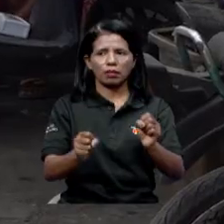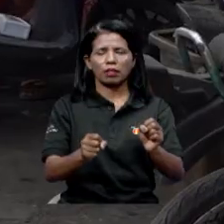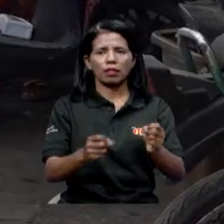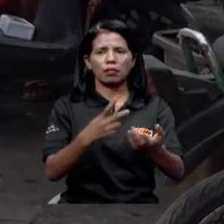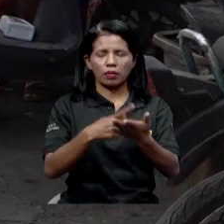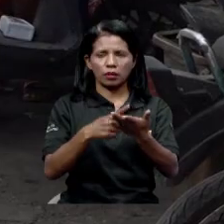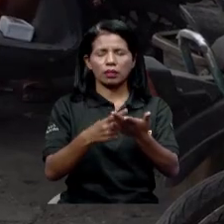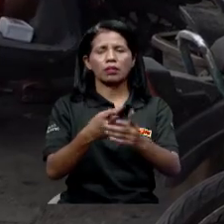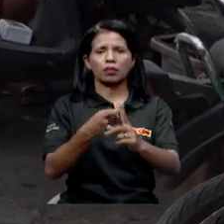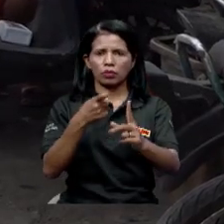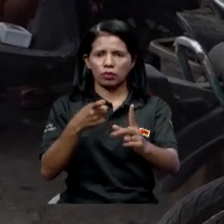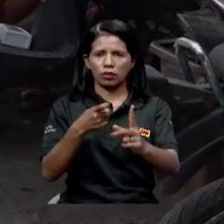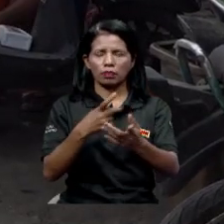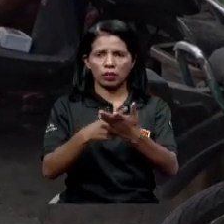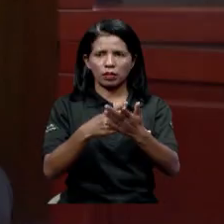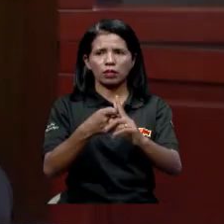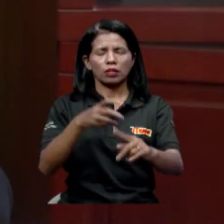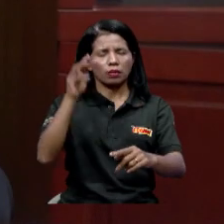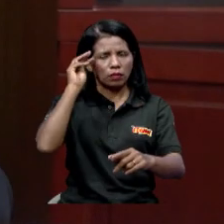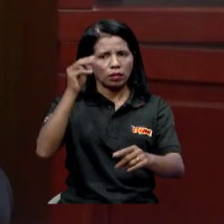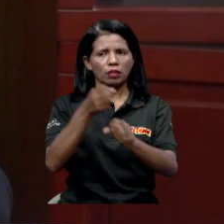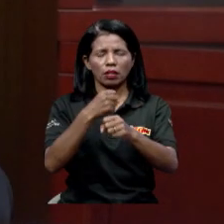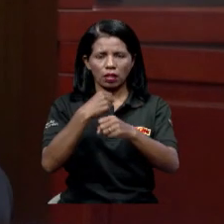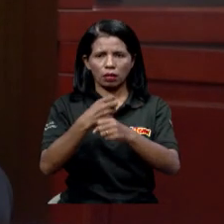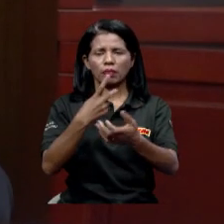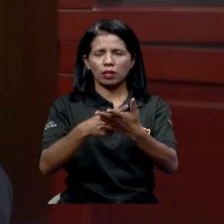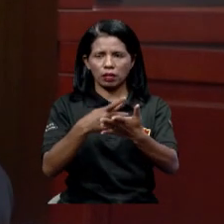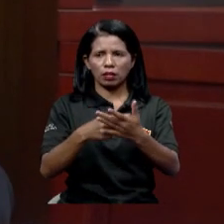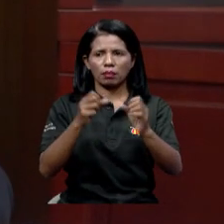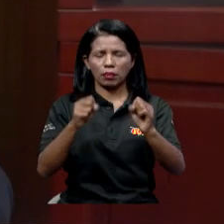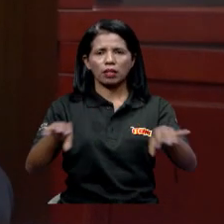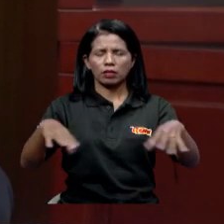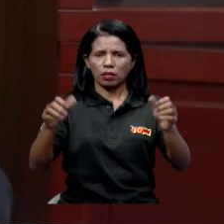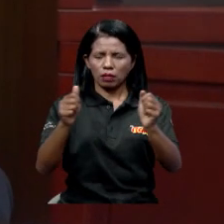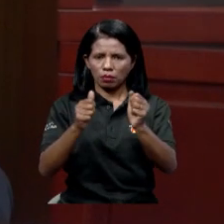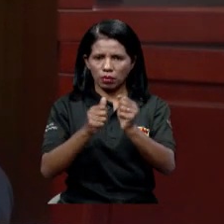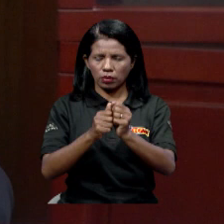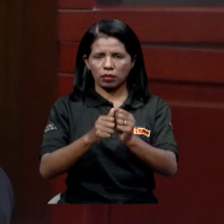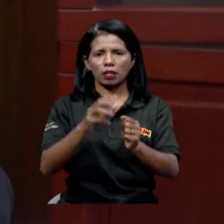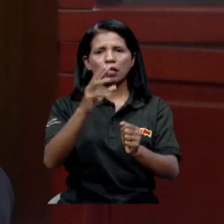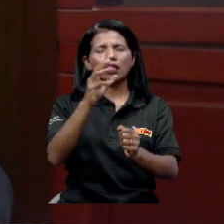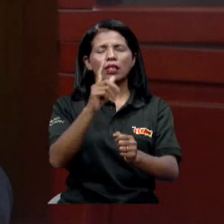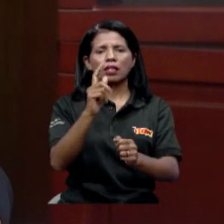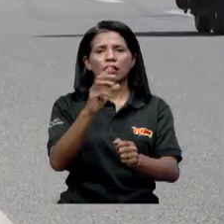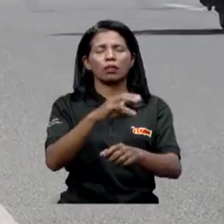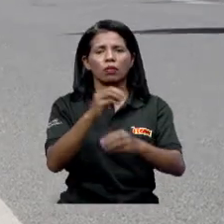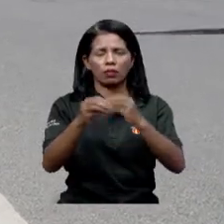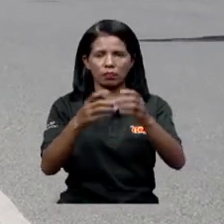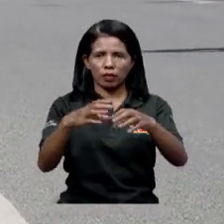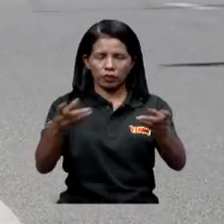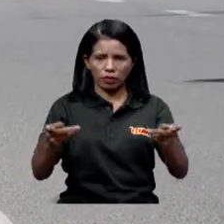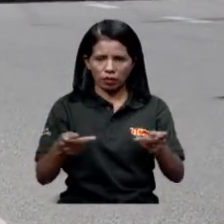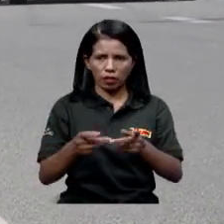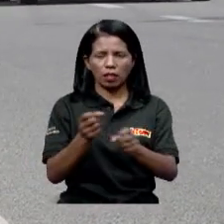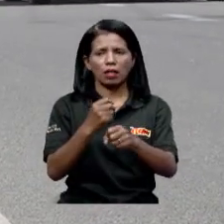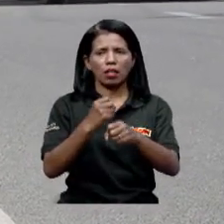rumah hosi minister rumah mahat hal proyek rumah karet bele ia kooperasaun dia kooperas popdari atau mai kuando ni halawa mak mam